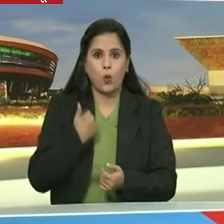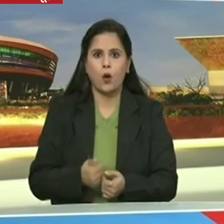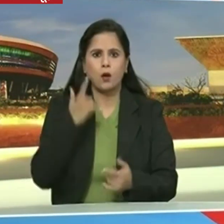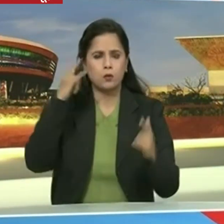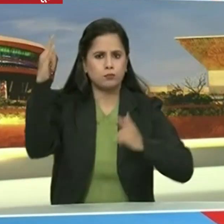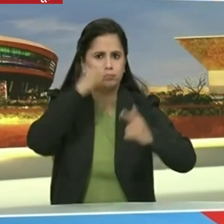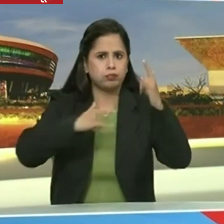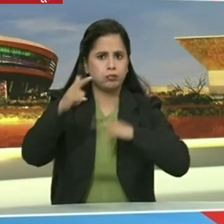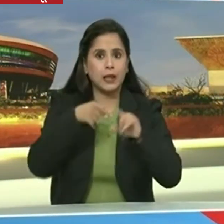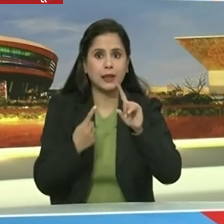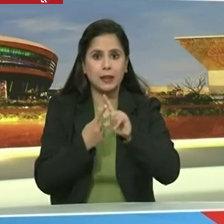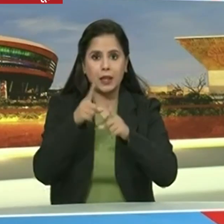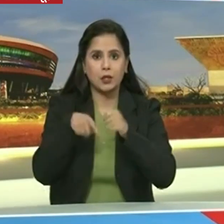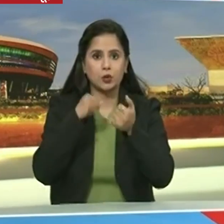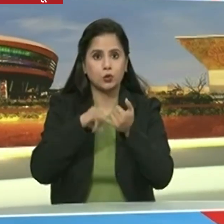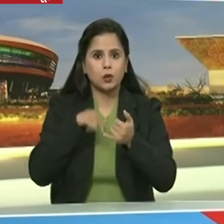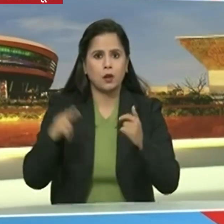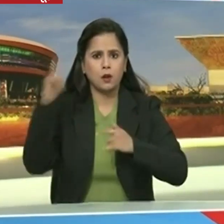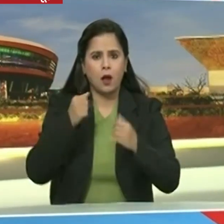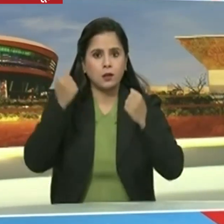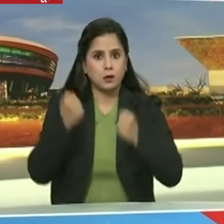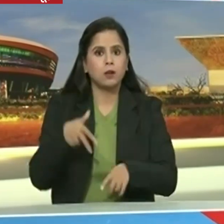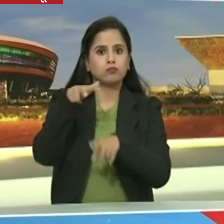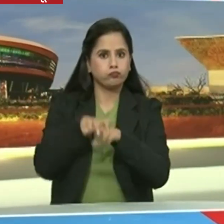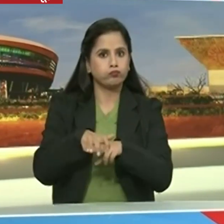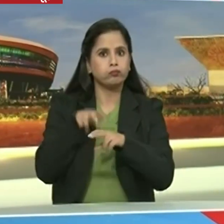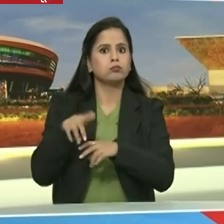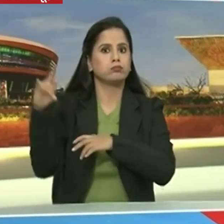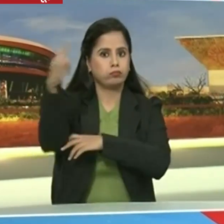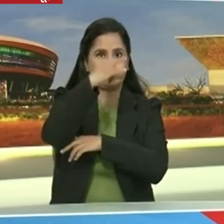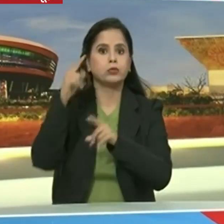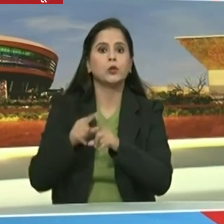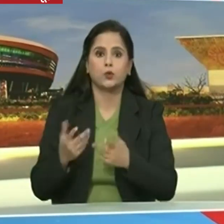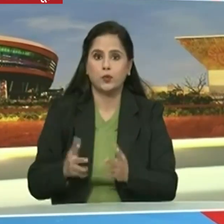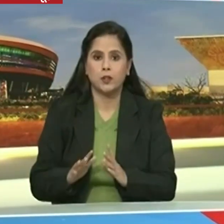स्वदेशी युद्धक विमान तेजस पर उड़ान भी भरी।